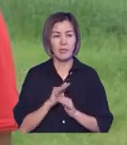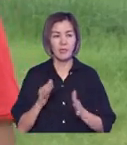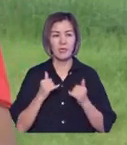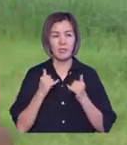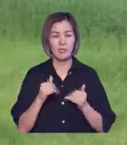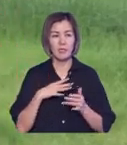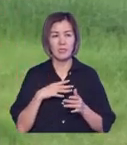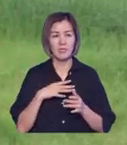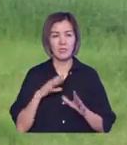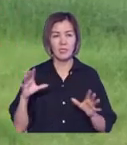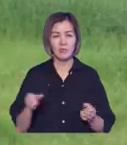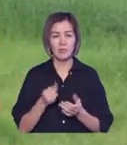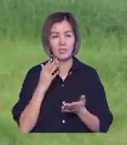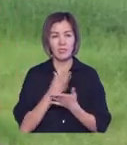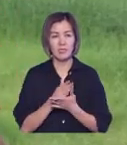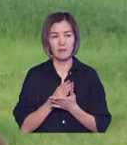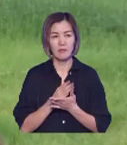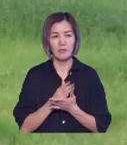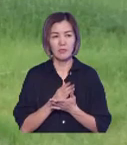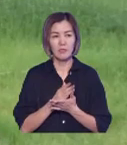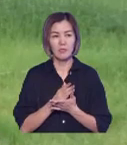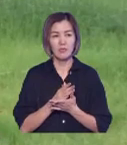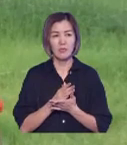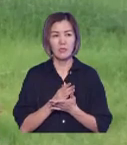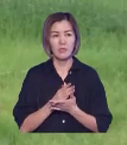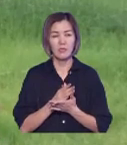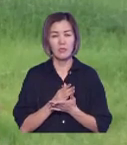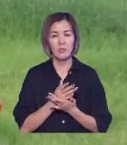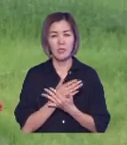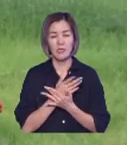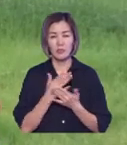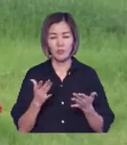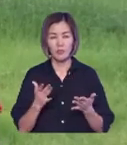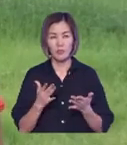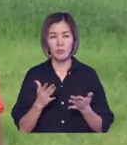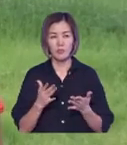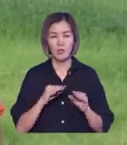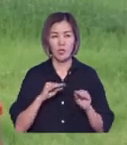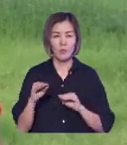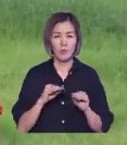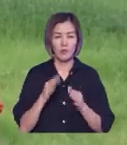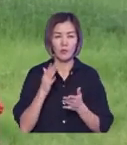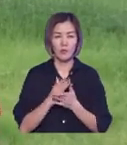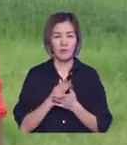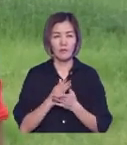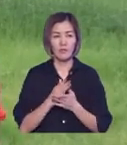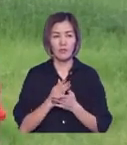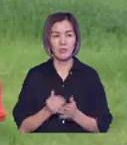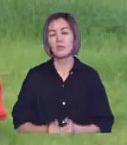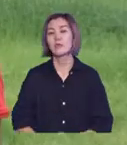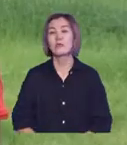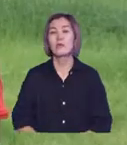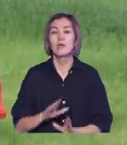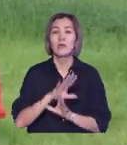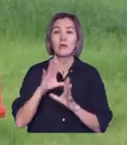арналған. Спасательдар бар, спасательдардың өздерінің инвентарьлары бар, буйоктар, установкасы, информационный щиттары қойылған,